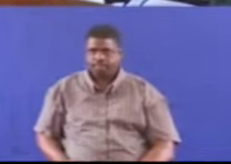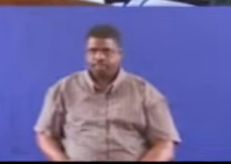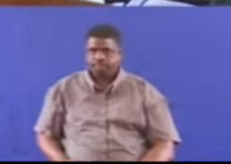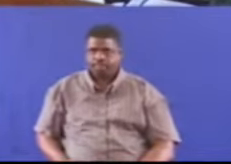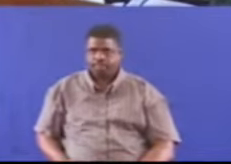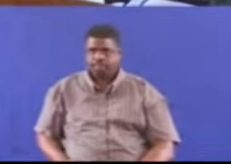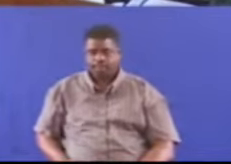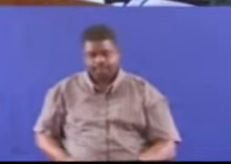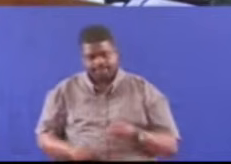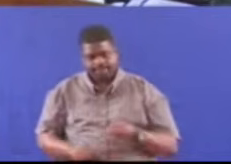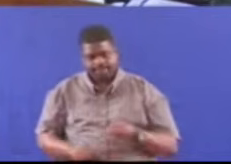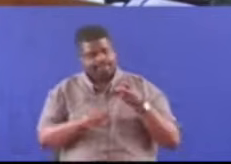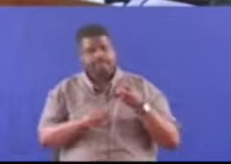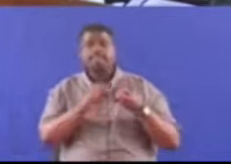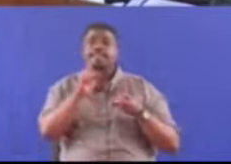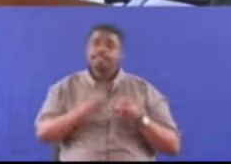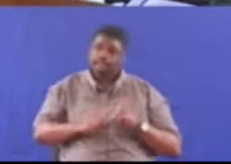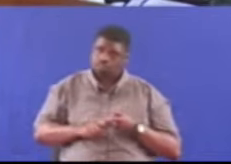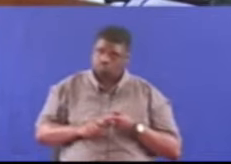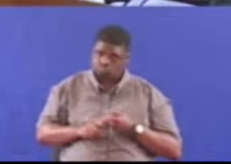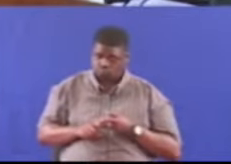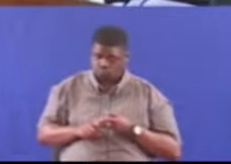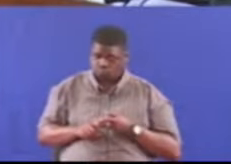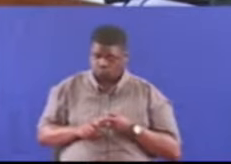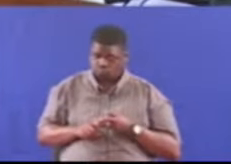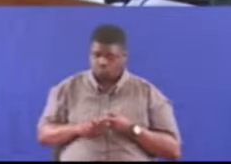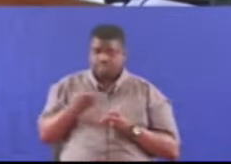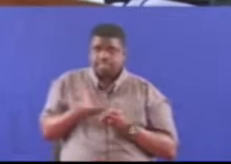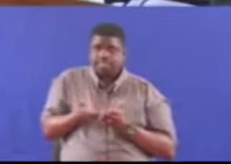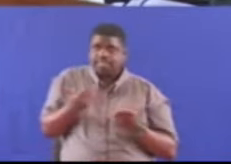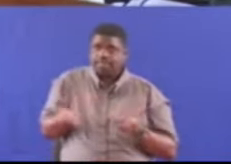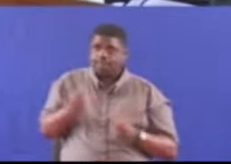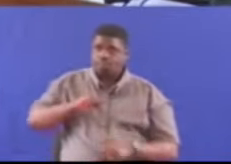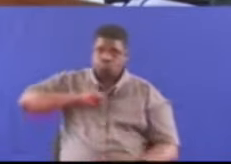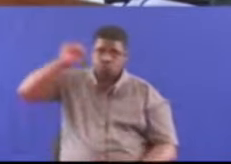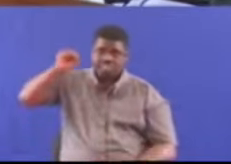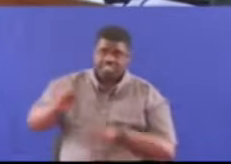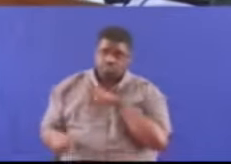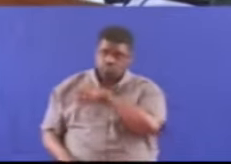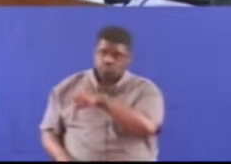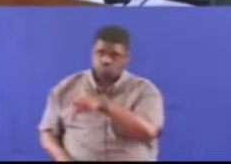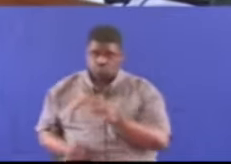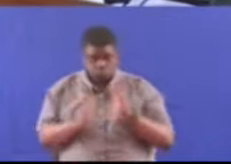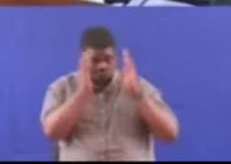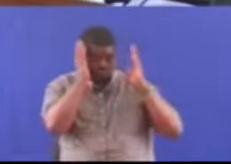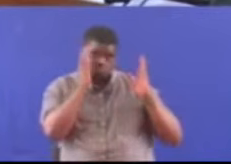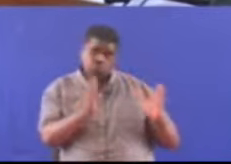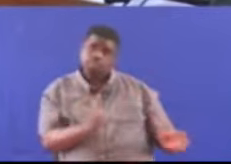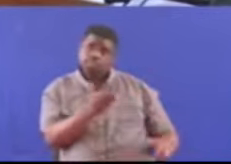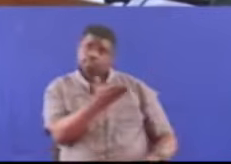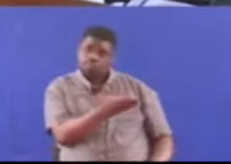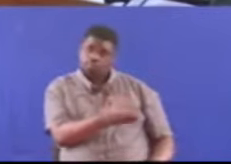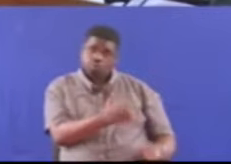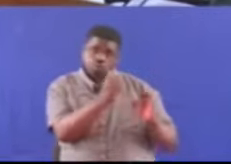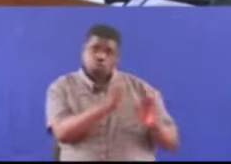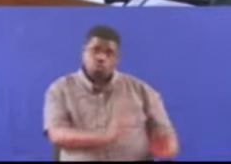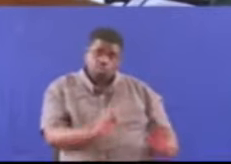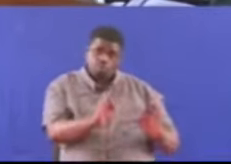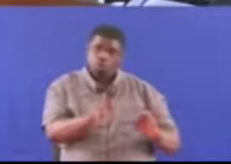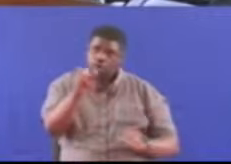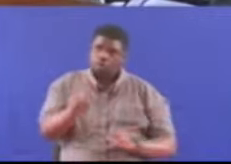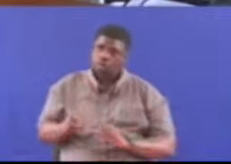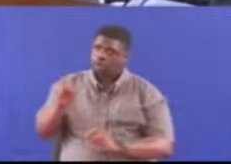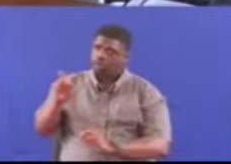Jambo la tatu lililowezesha ushindi huu, Mheshimiwa mgeni rasmi, ni ubora wa mgombea wetu.